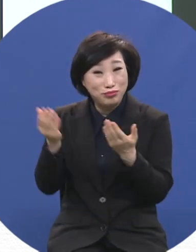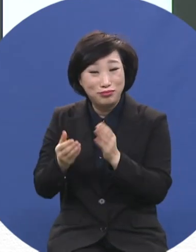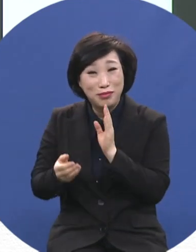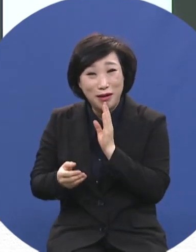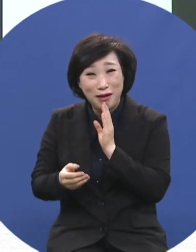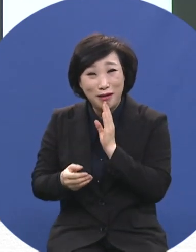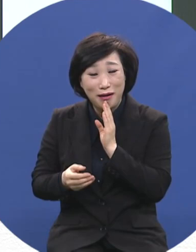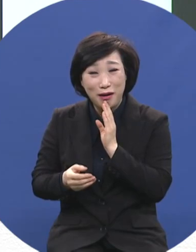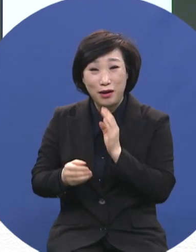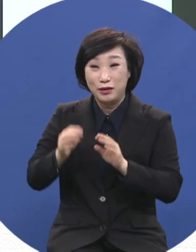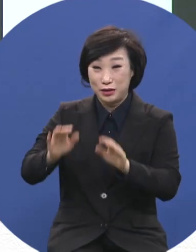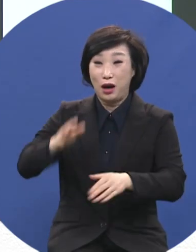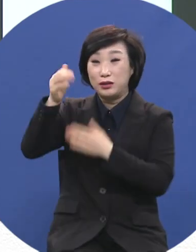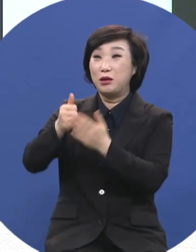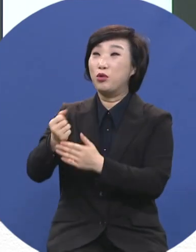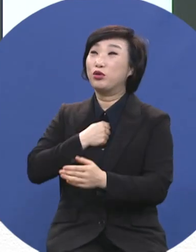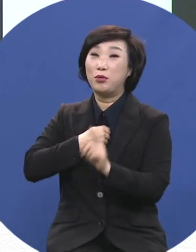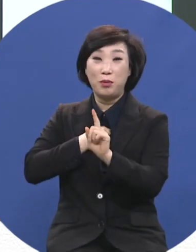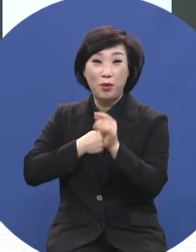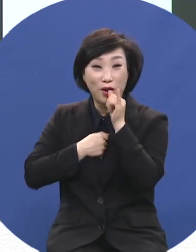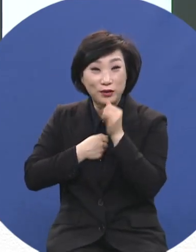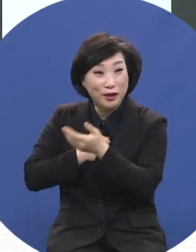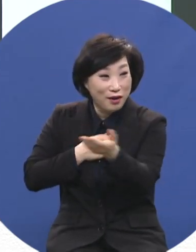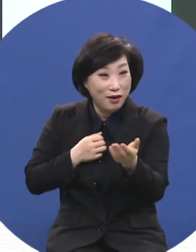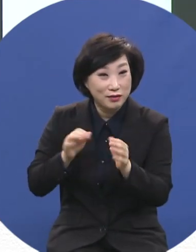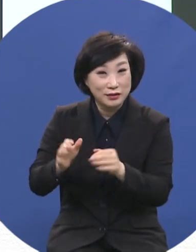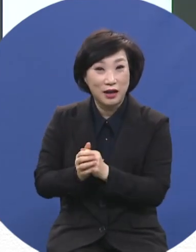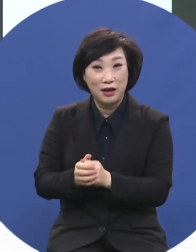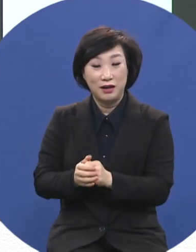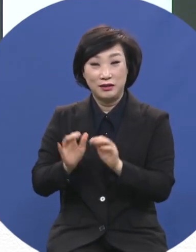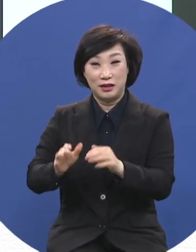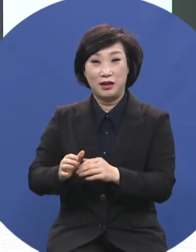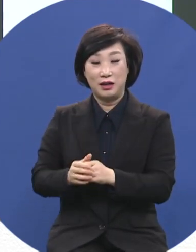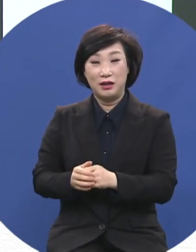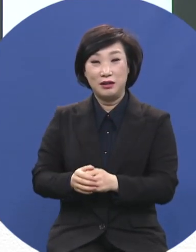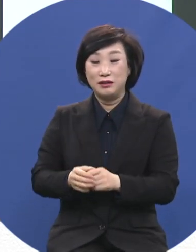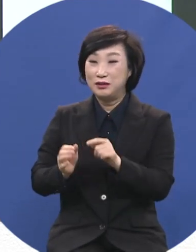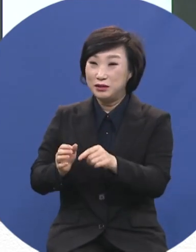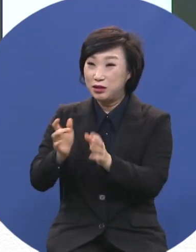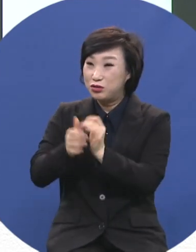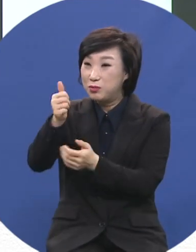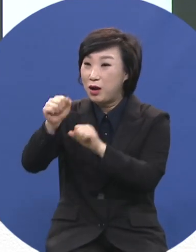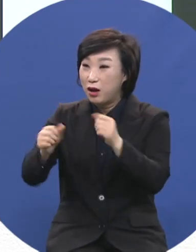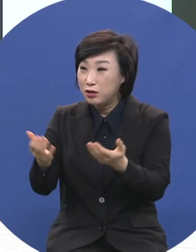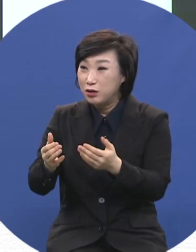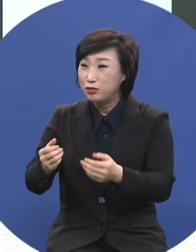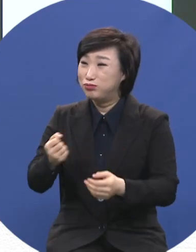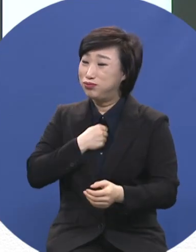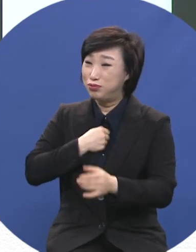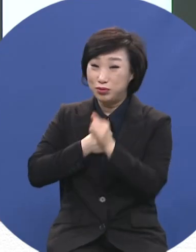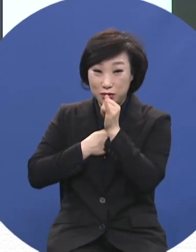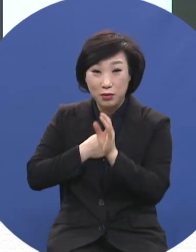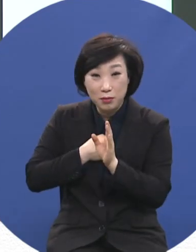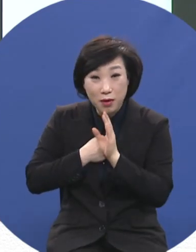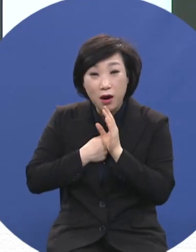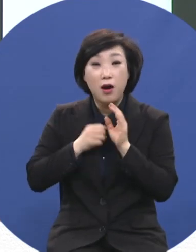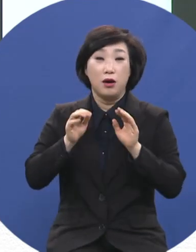말이고, 하나님이 무해하시고서 얼마나 처절하고 미련한 짓이냐 이 말이고.